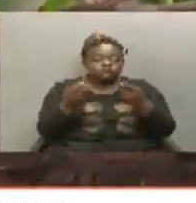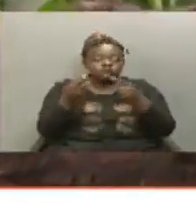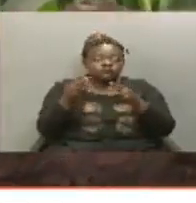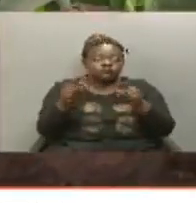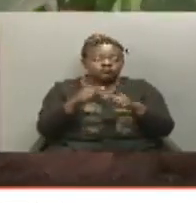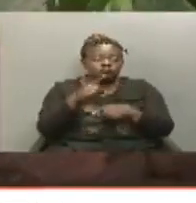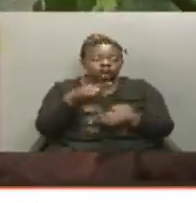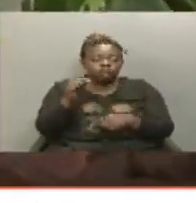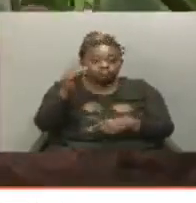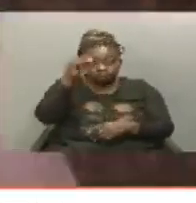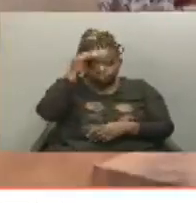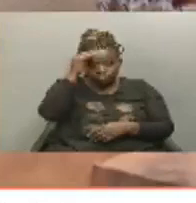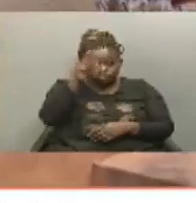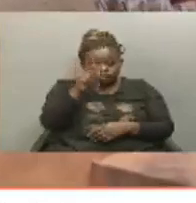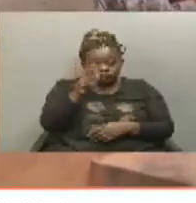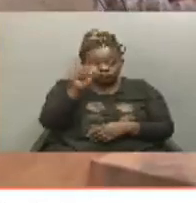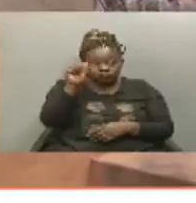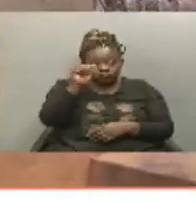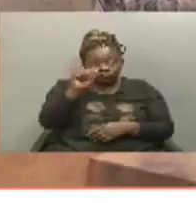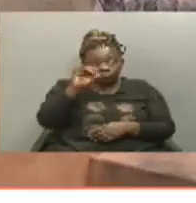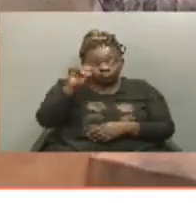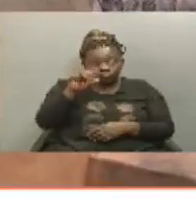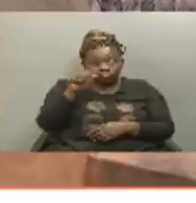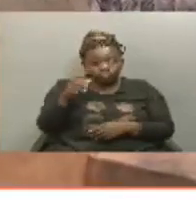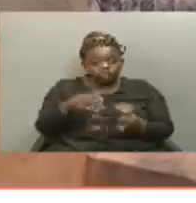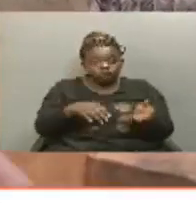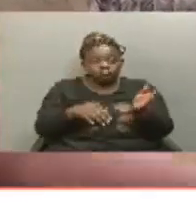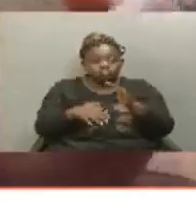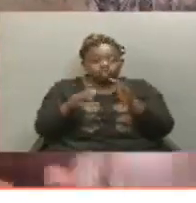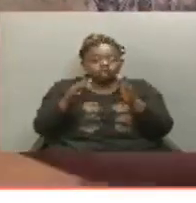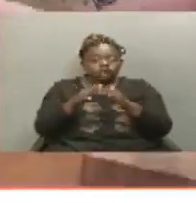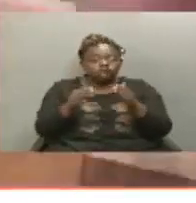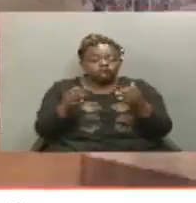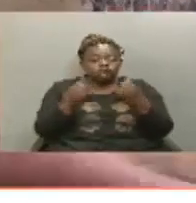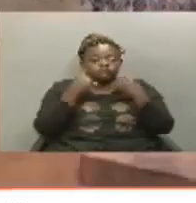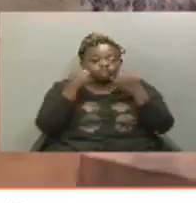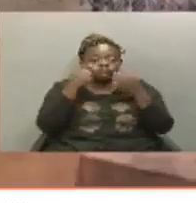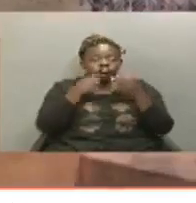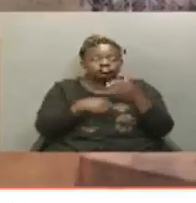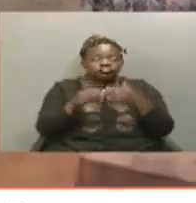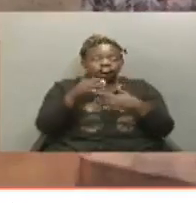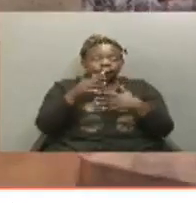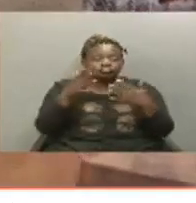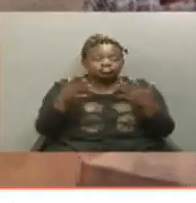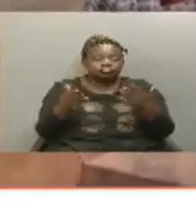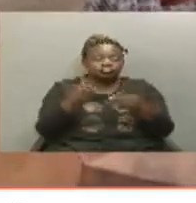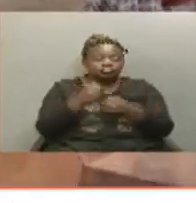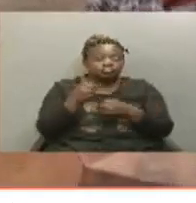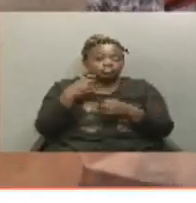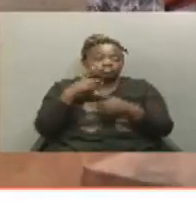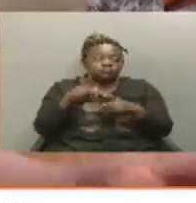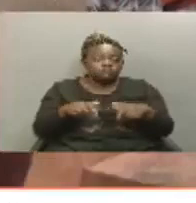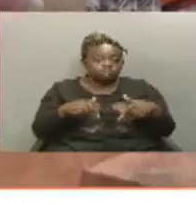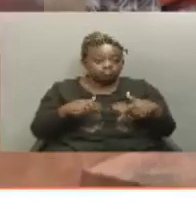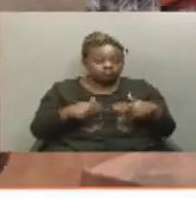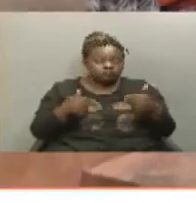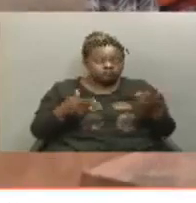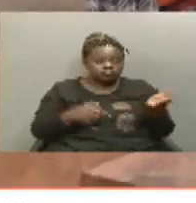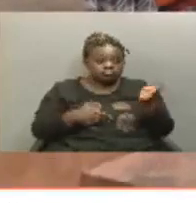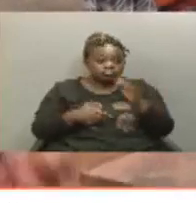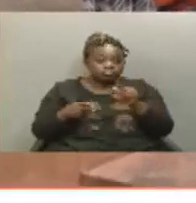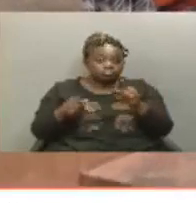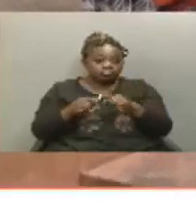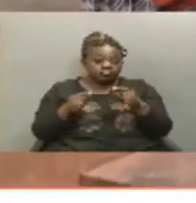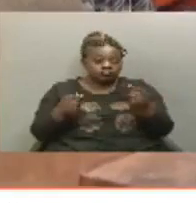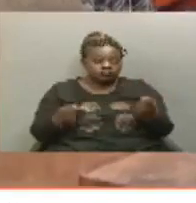ng'ono yaddukidde ku poliisi e Kajjansi. Yezeemu munda neyeebaka nga oli amaze omutegeeza mbu muganda w'omulamuddayo eri weebake talina buzi. Kyokka nga ate